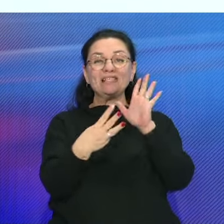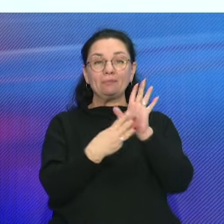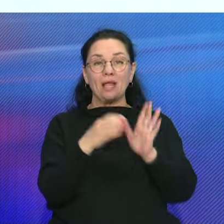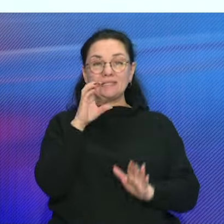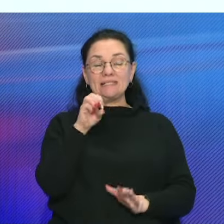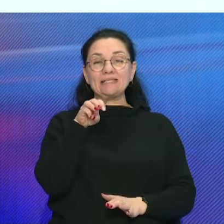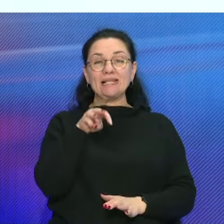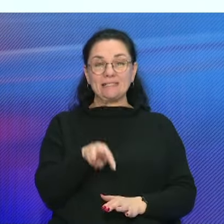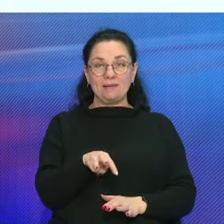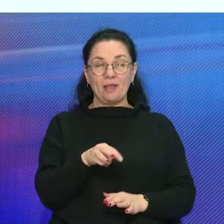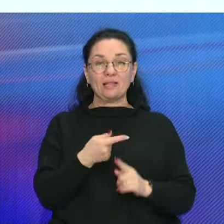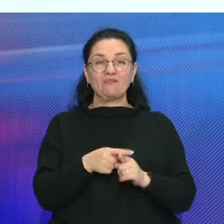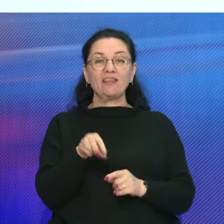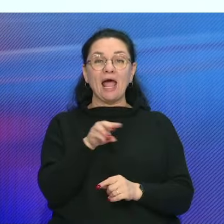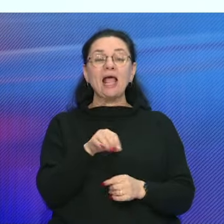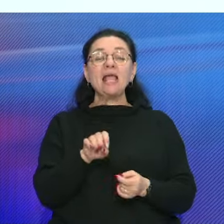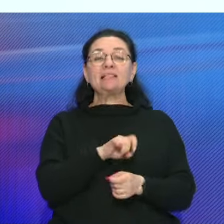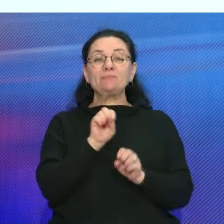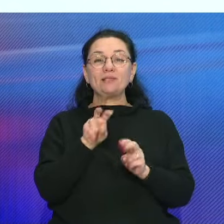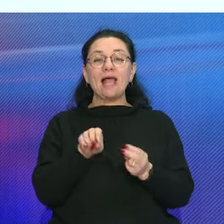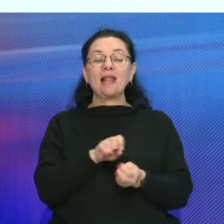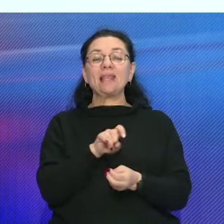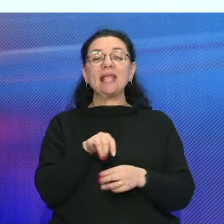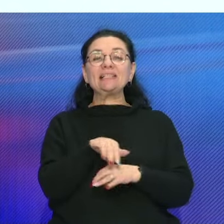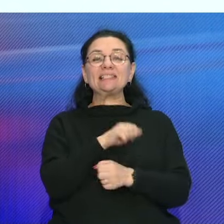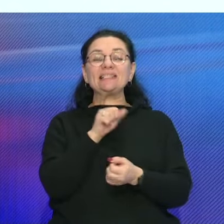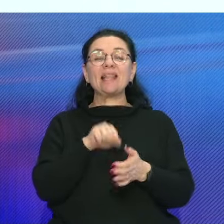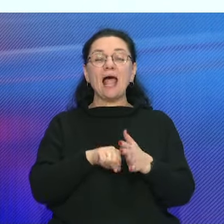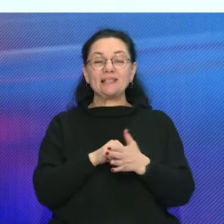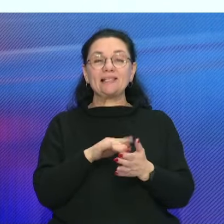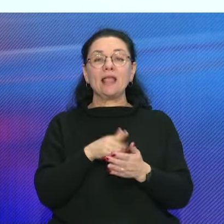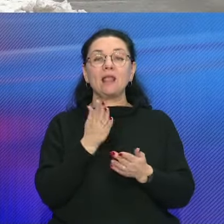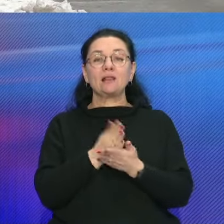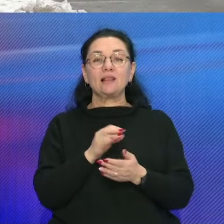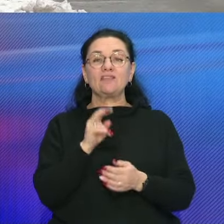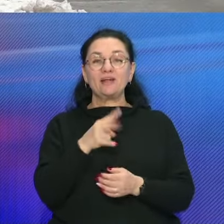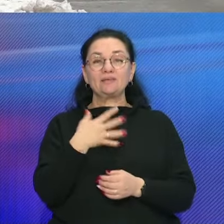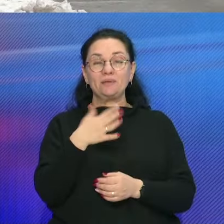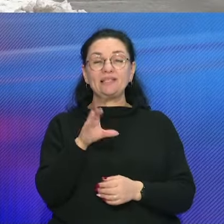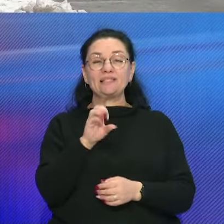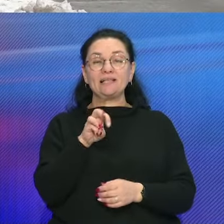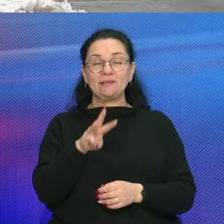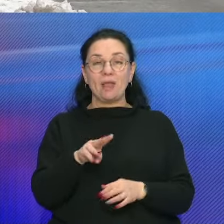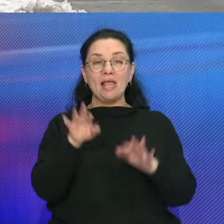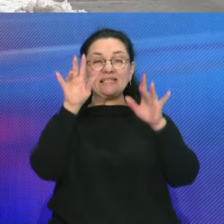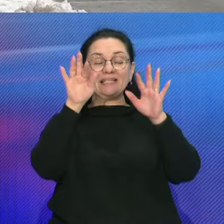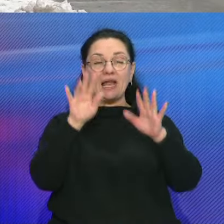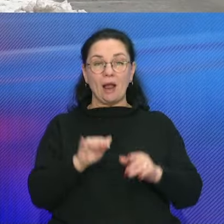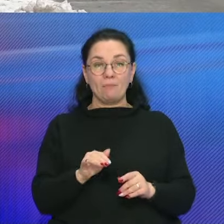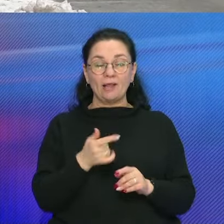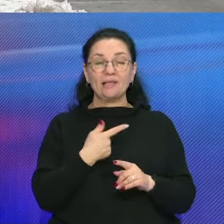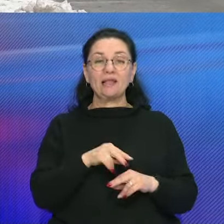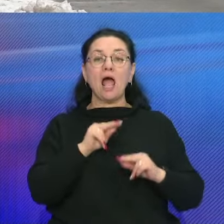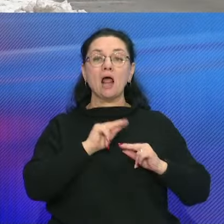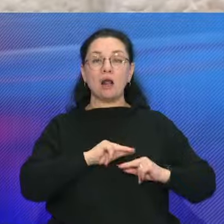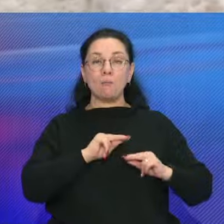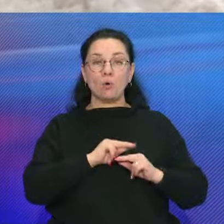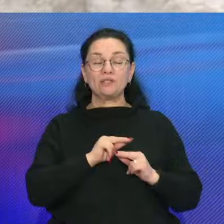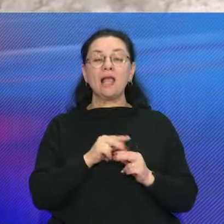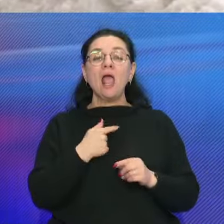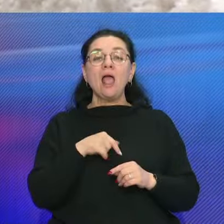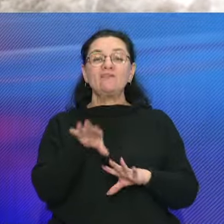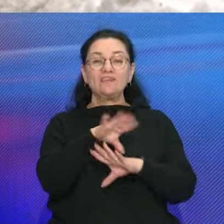сантиметров. На метеостанции Новогрудки достигает 25 сантиметров. Снегопады, вядома ж, адбіваюцца на працы камунальнікаў.